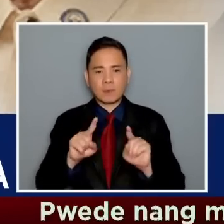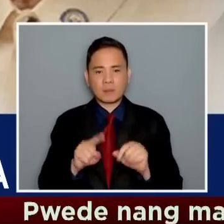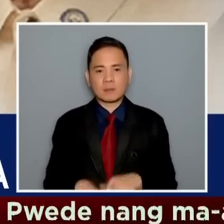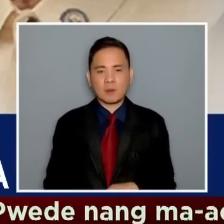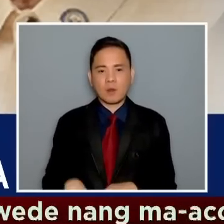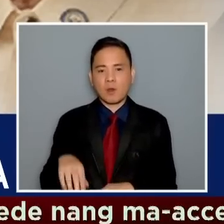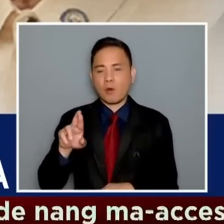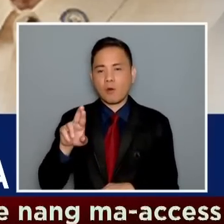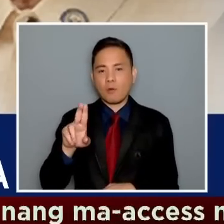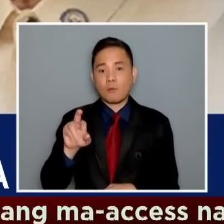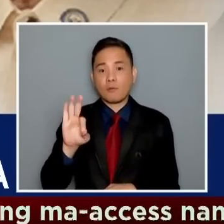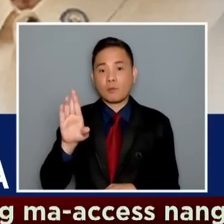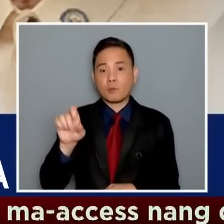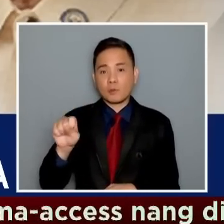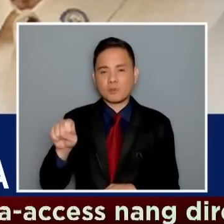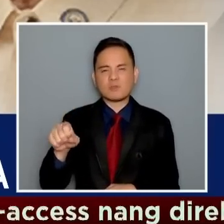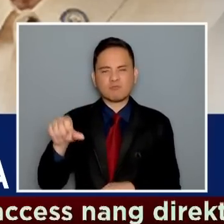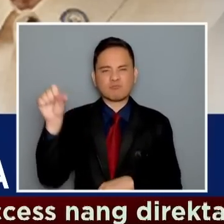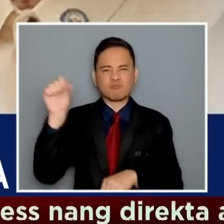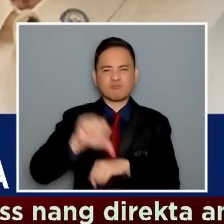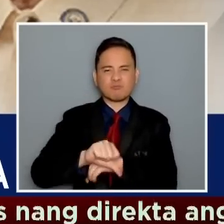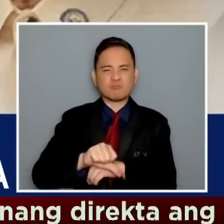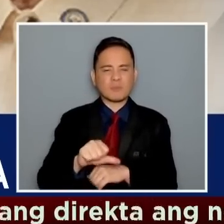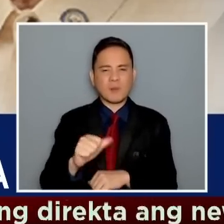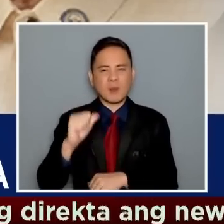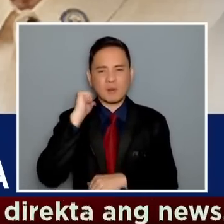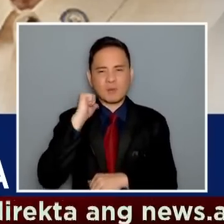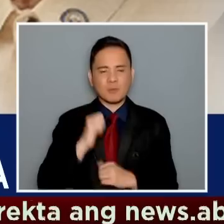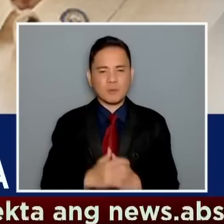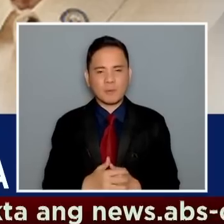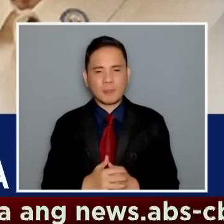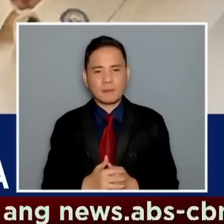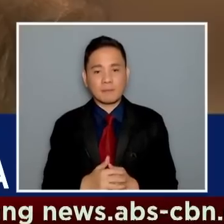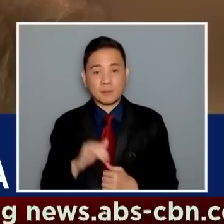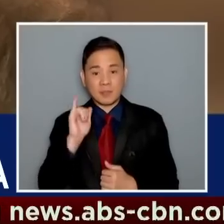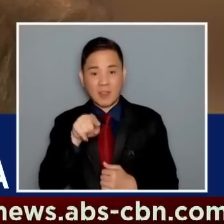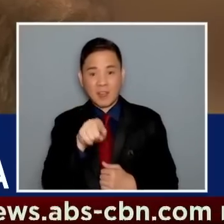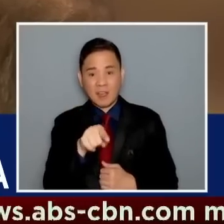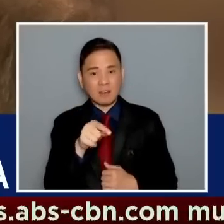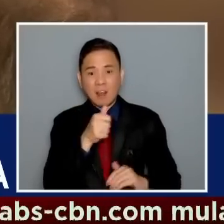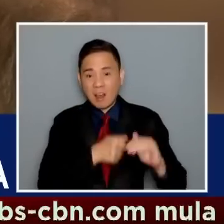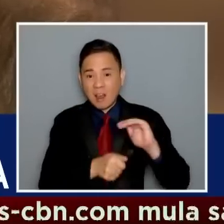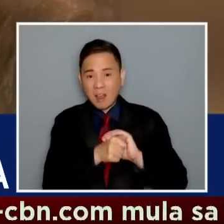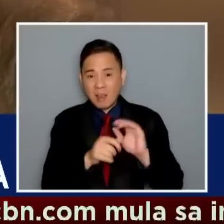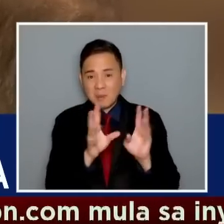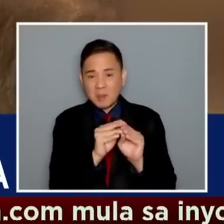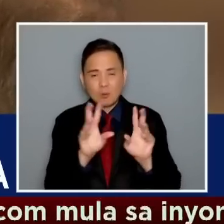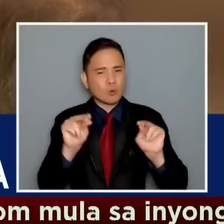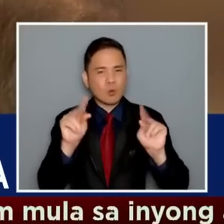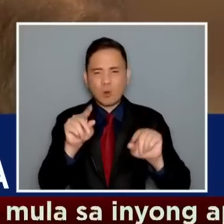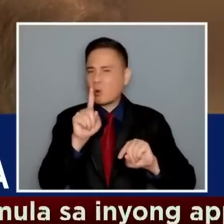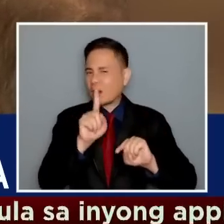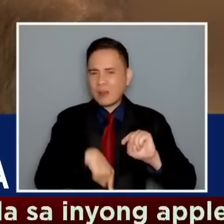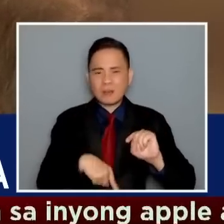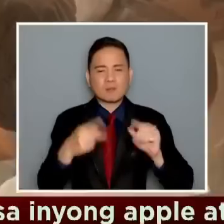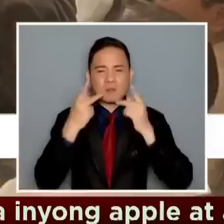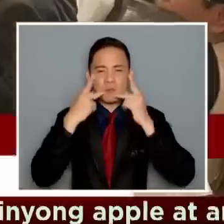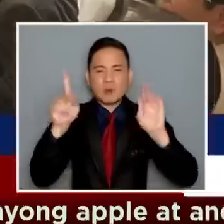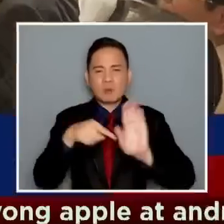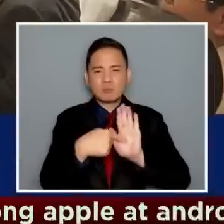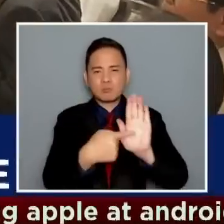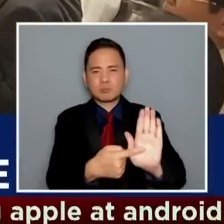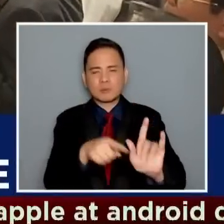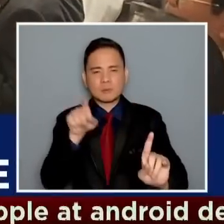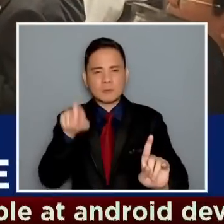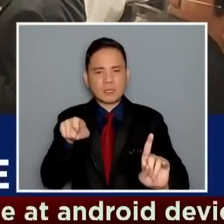Rodriguez. Ang diskusyon niya sa chacha ay hindi dapat itinatago sa publiko. Samantala, sa National Officers Meeting kanina na